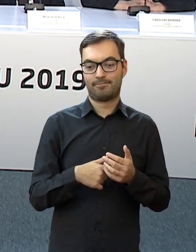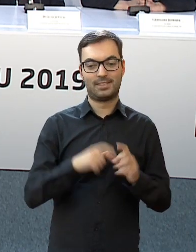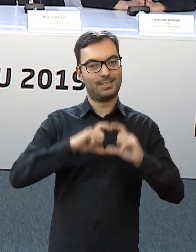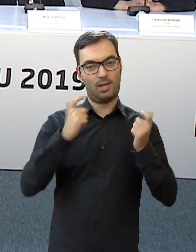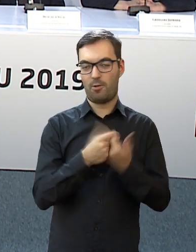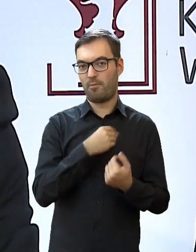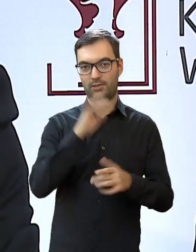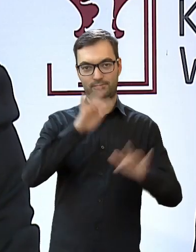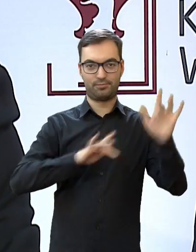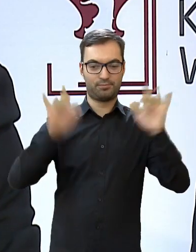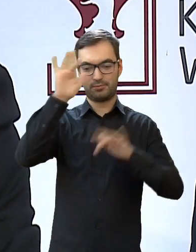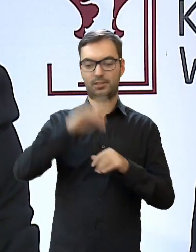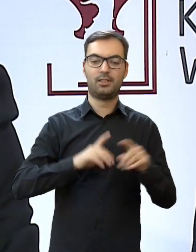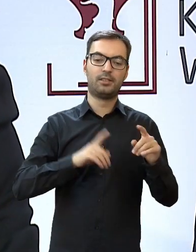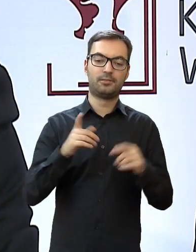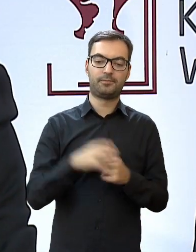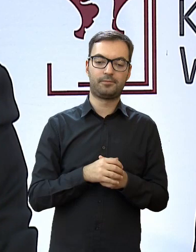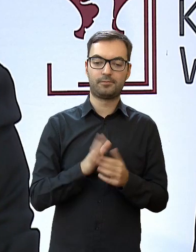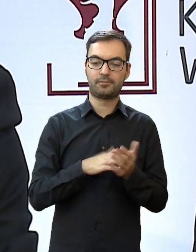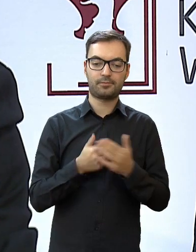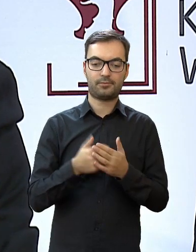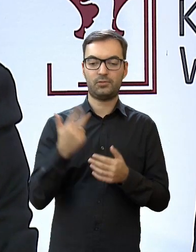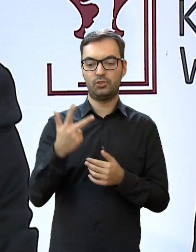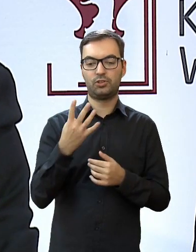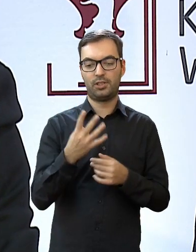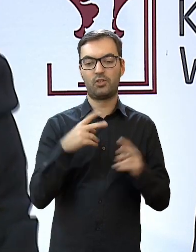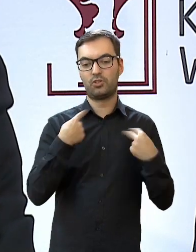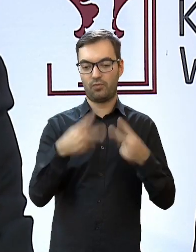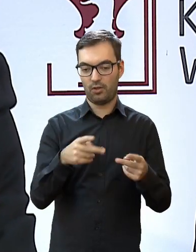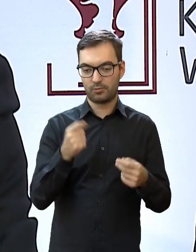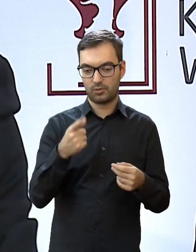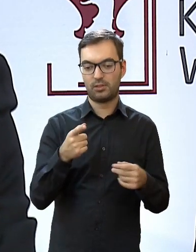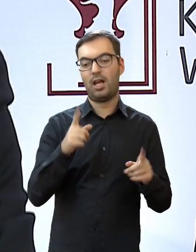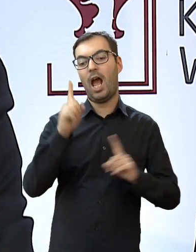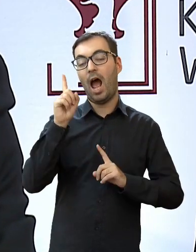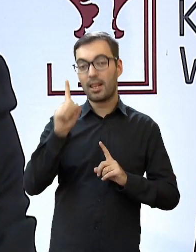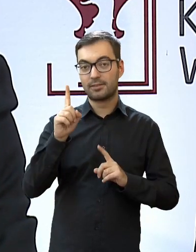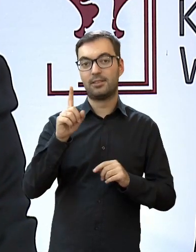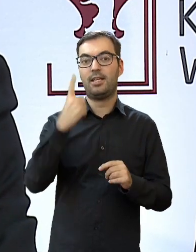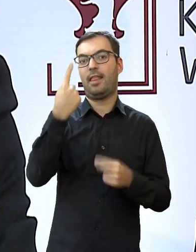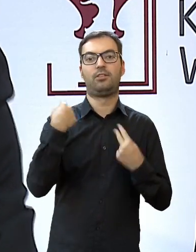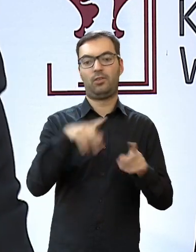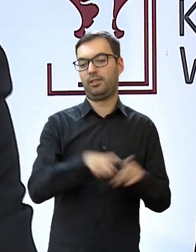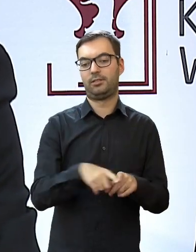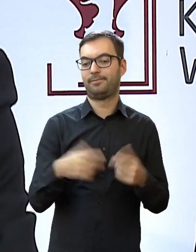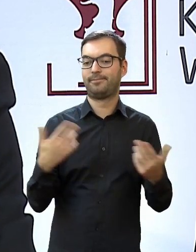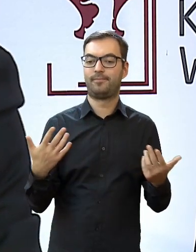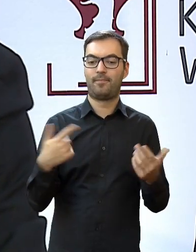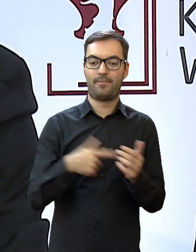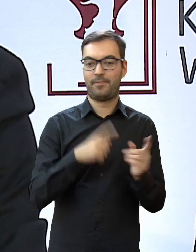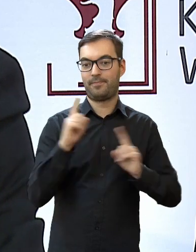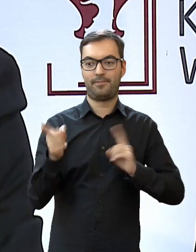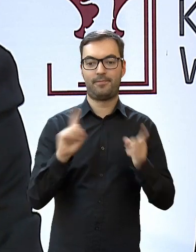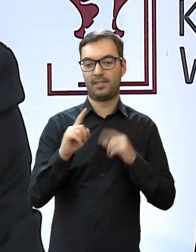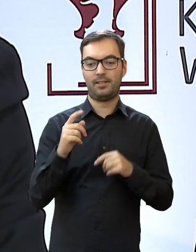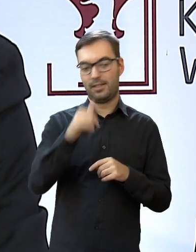całej Polski. Są niektóre komisje okręgowe, gdzie na przykład są 3 czy 4 zwroty, ale bywają komisje, że jest jeden zwrot tylko do budowy. tak i tak, ani